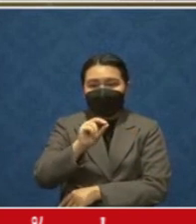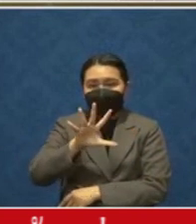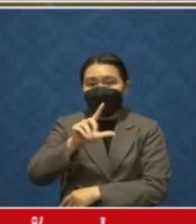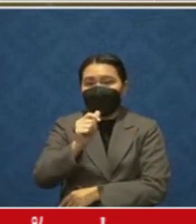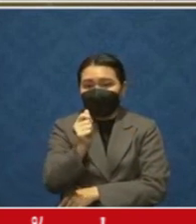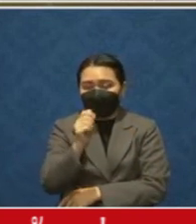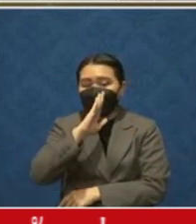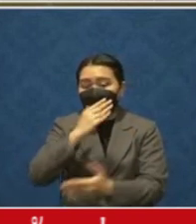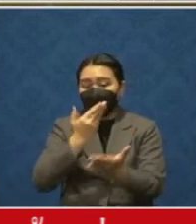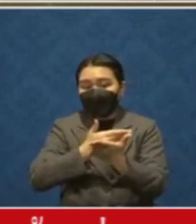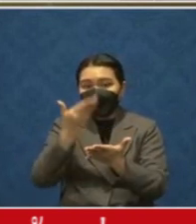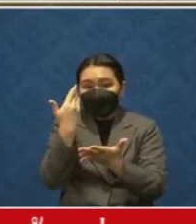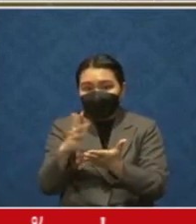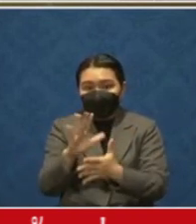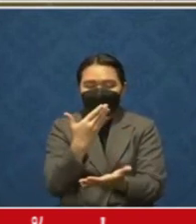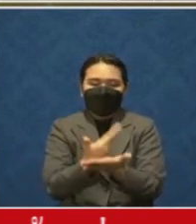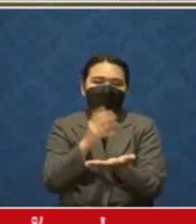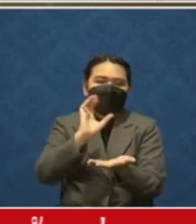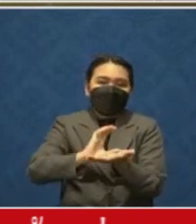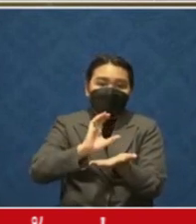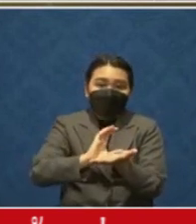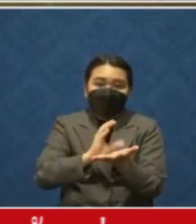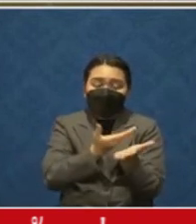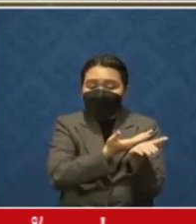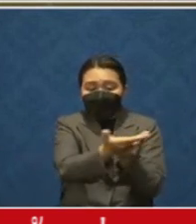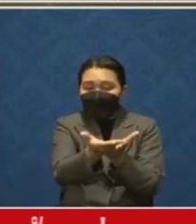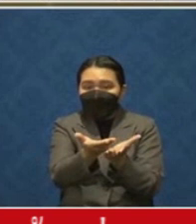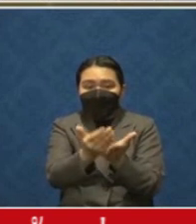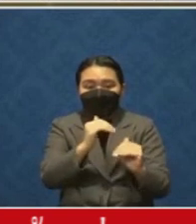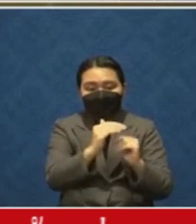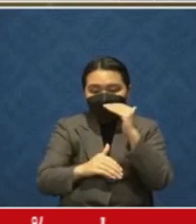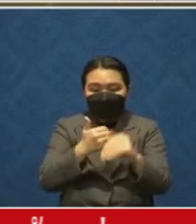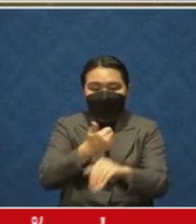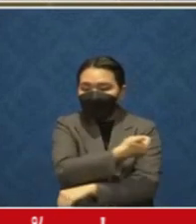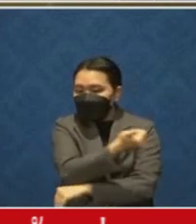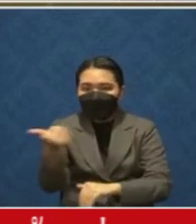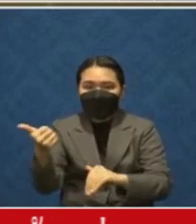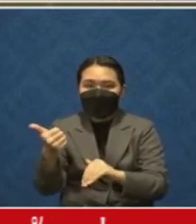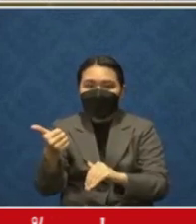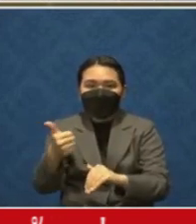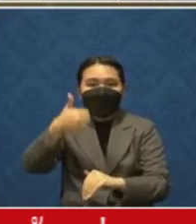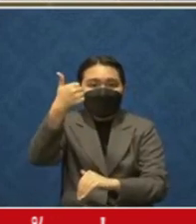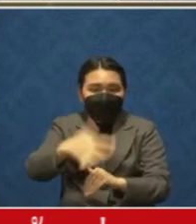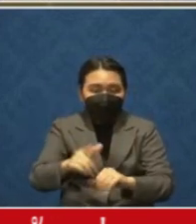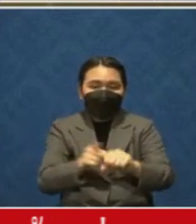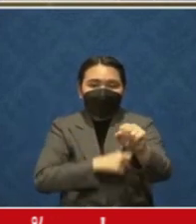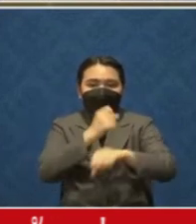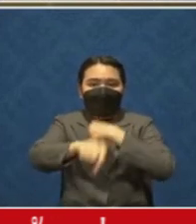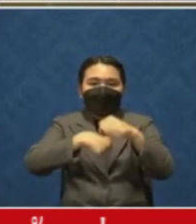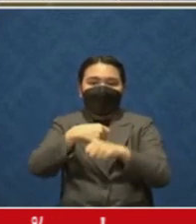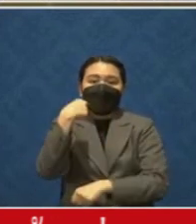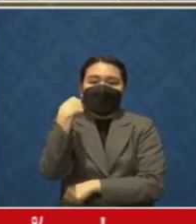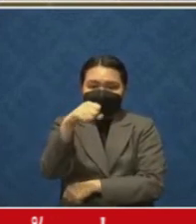กองทัพอากาศจะไม่มีงบประมาณไปพัฒนาในด้านอื่นๆของกองทัพอากาศอีกเป็นระยะเวลา10ปี